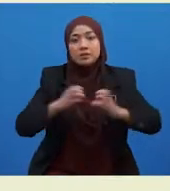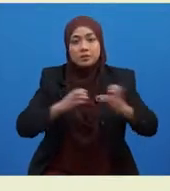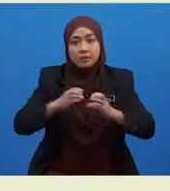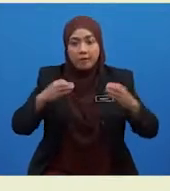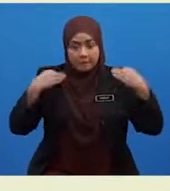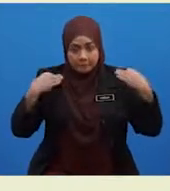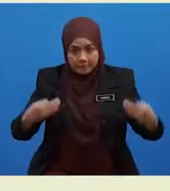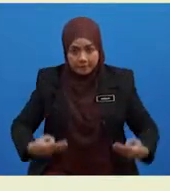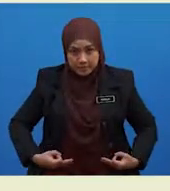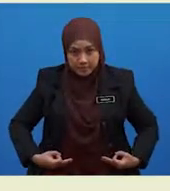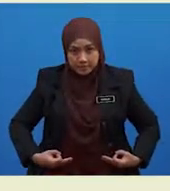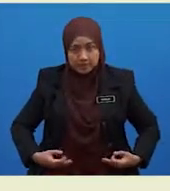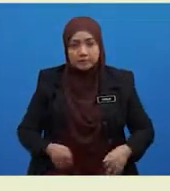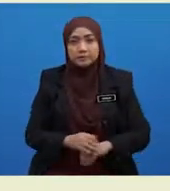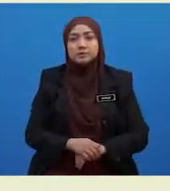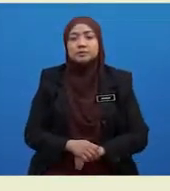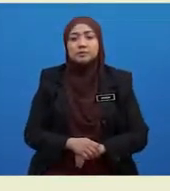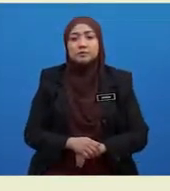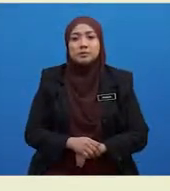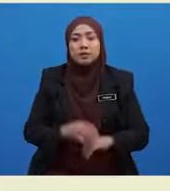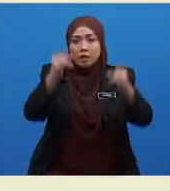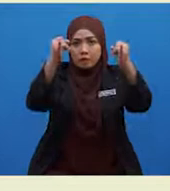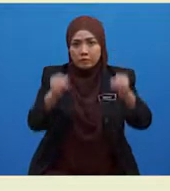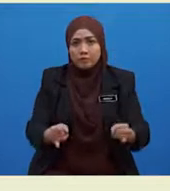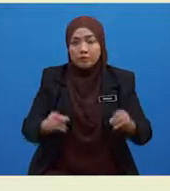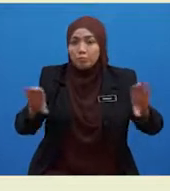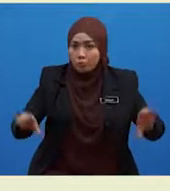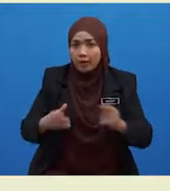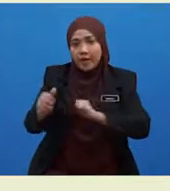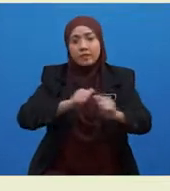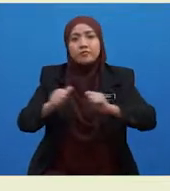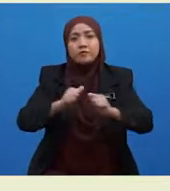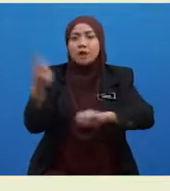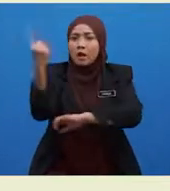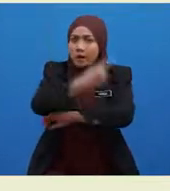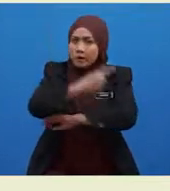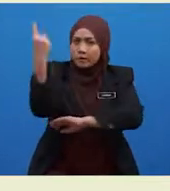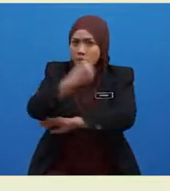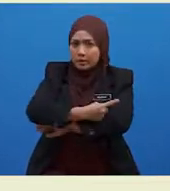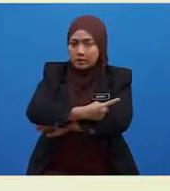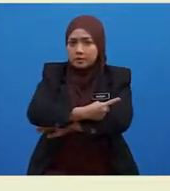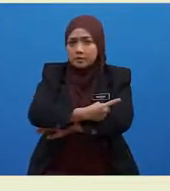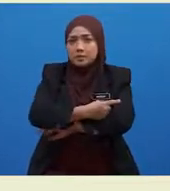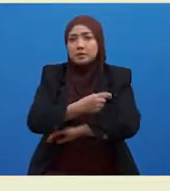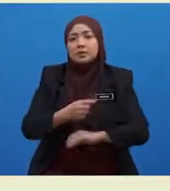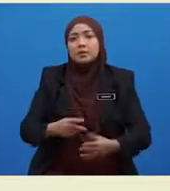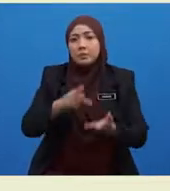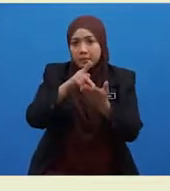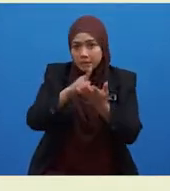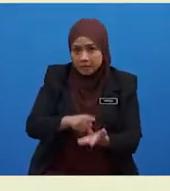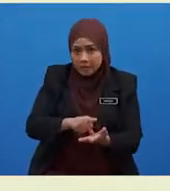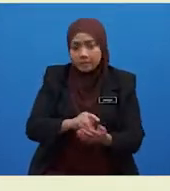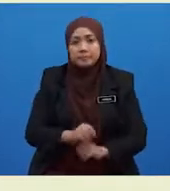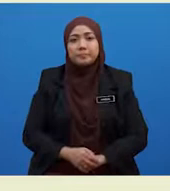fizikal. Keupayaan individu melakukan aktiviti harian secara berkesan.